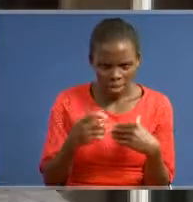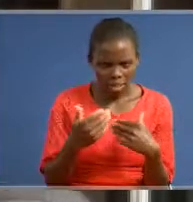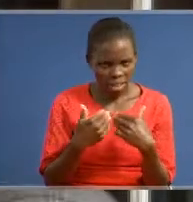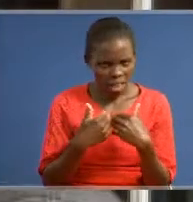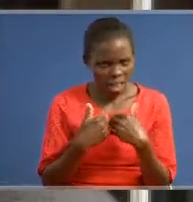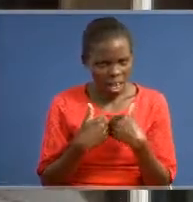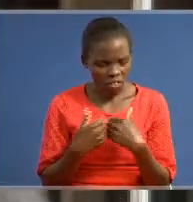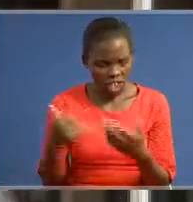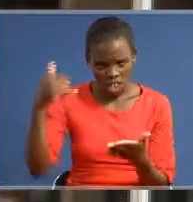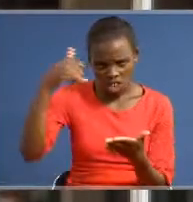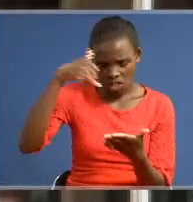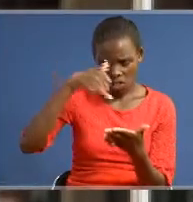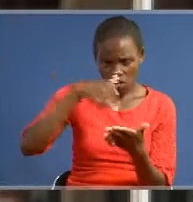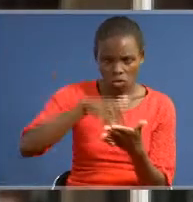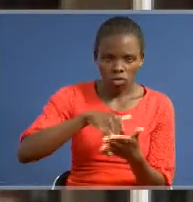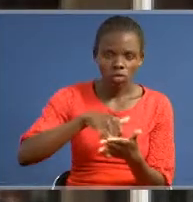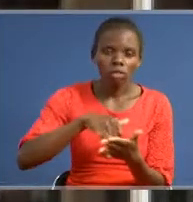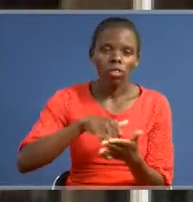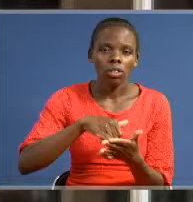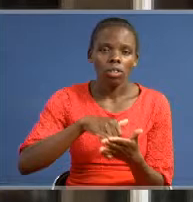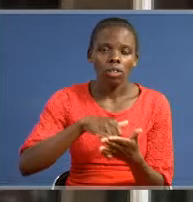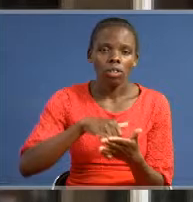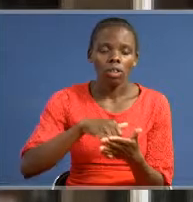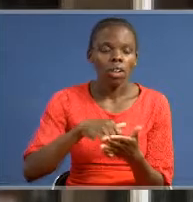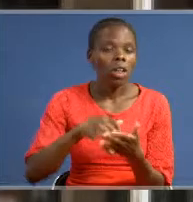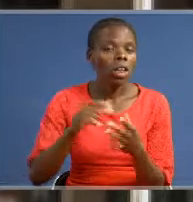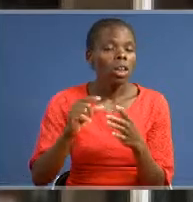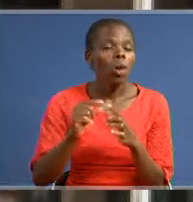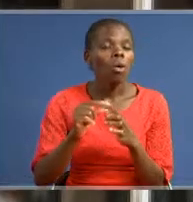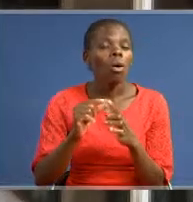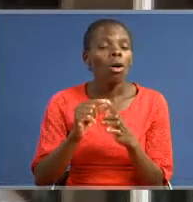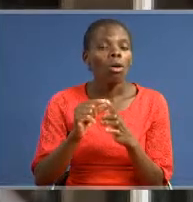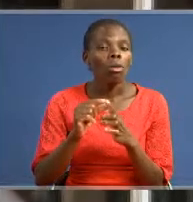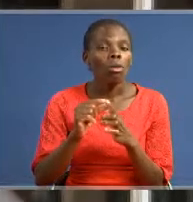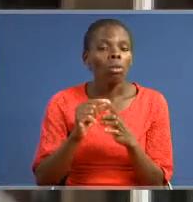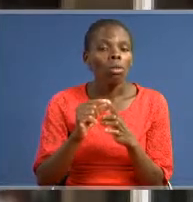lazima tuwe na inclusivity kwa maneno ya